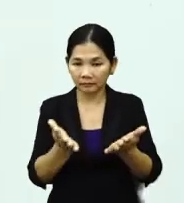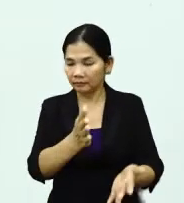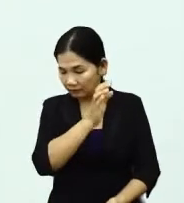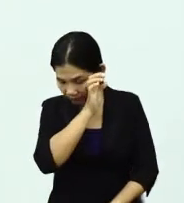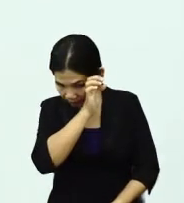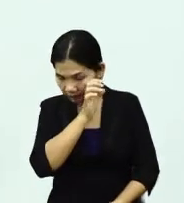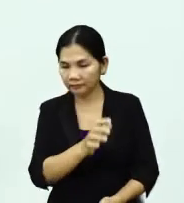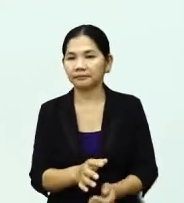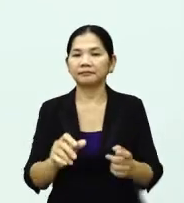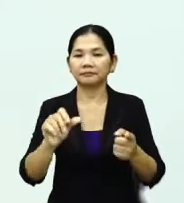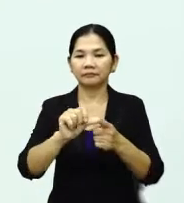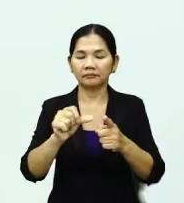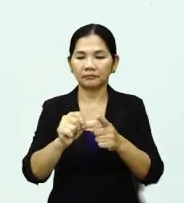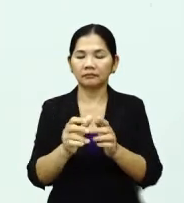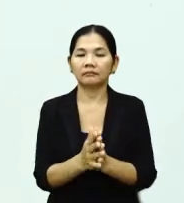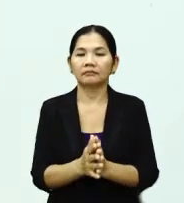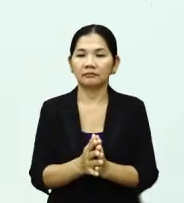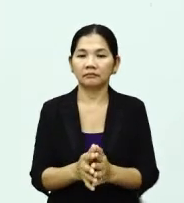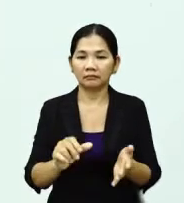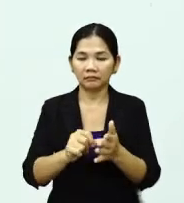nước trìa. Chà.